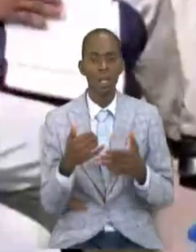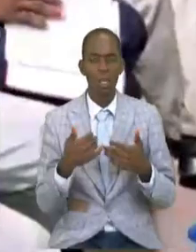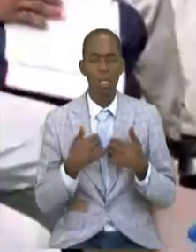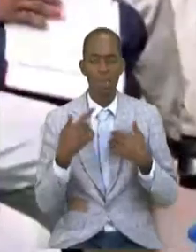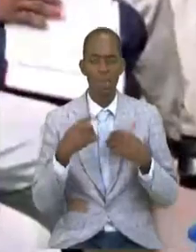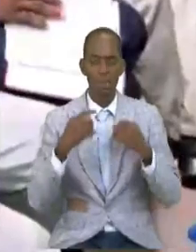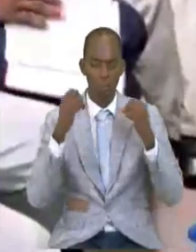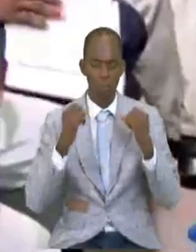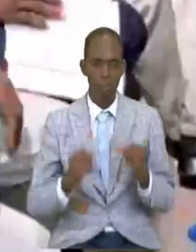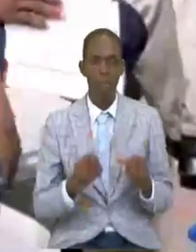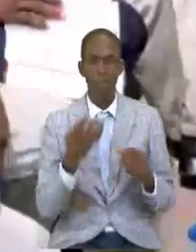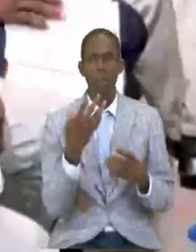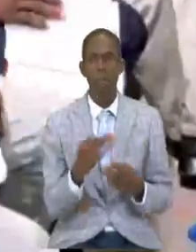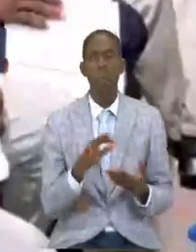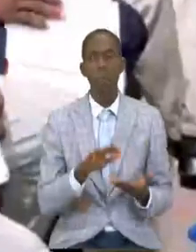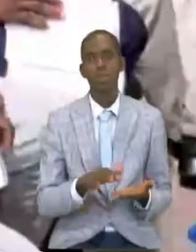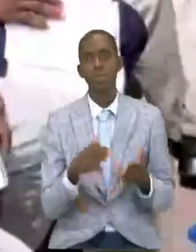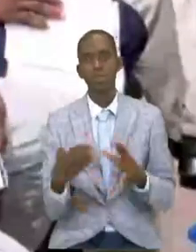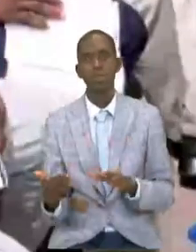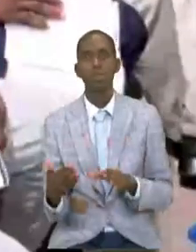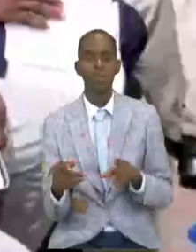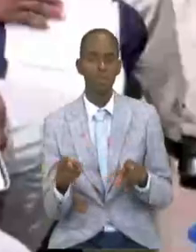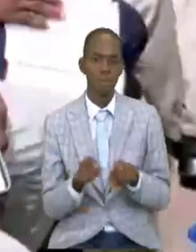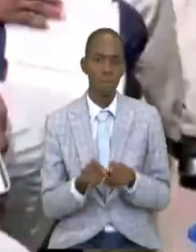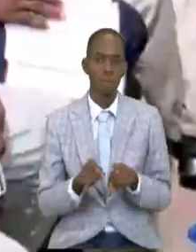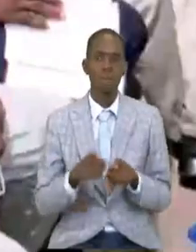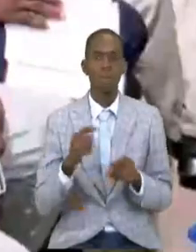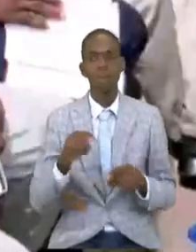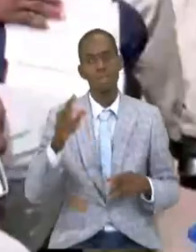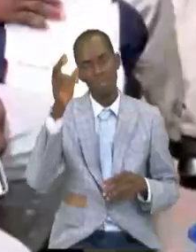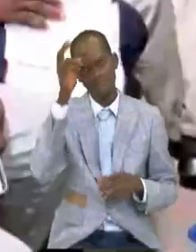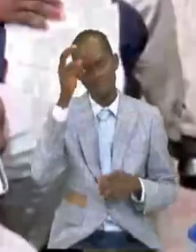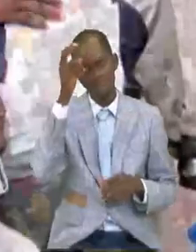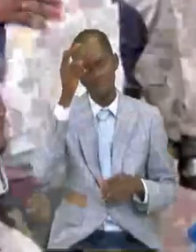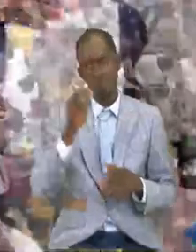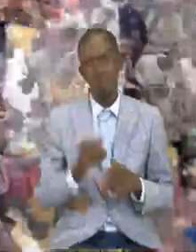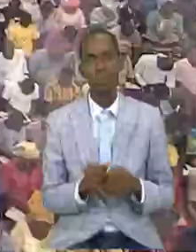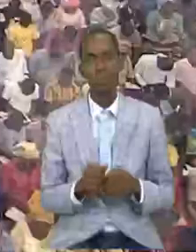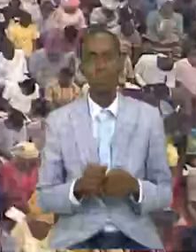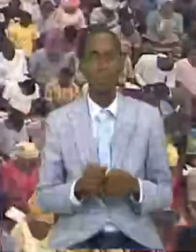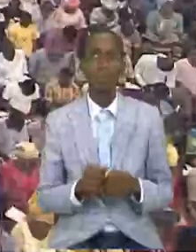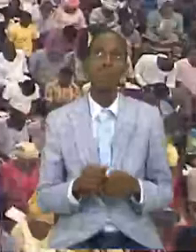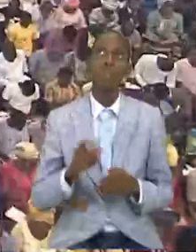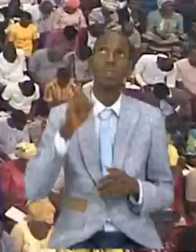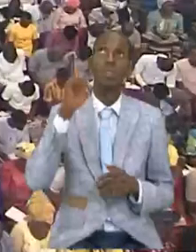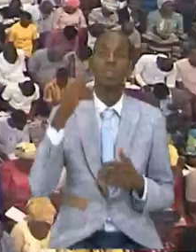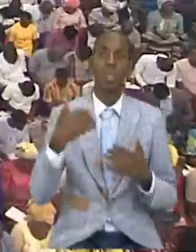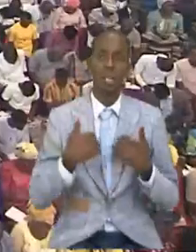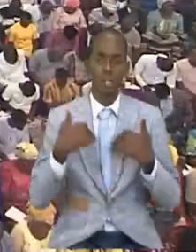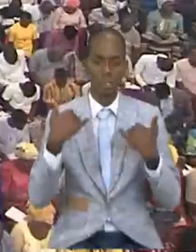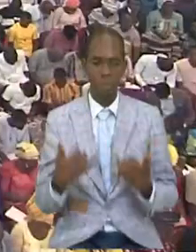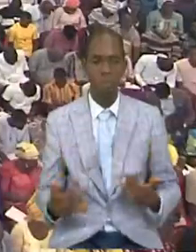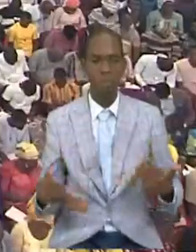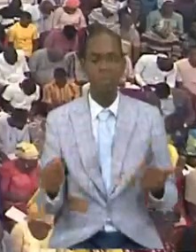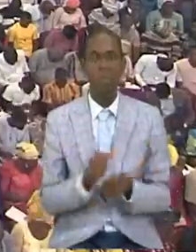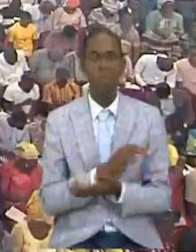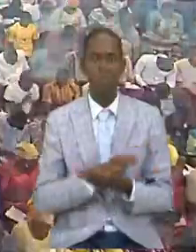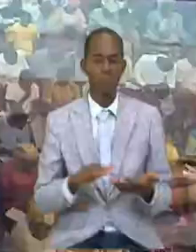la puissance de la mort, c'est-à-dire le diable. Il a